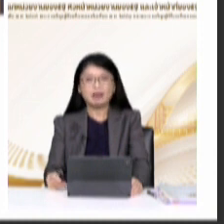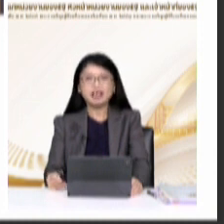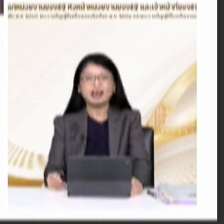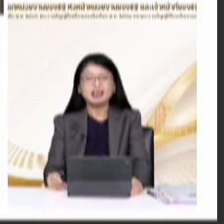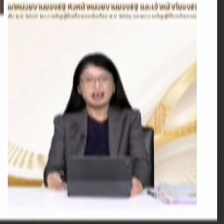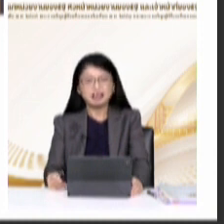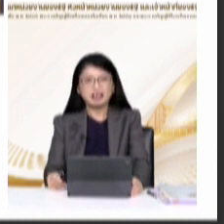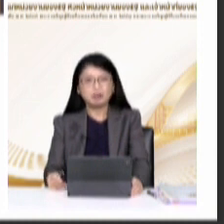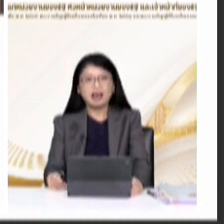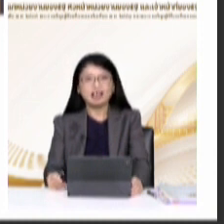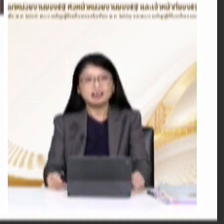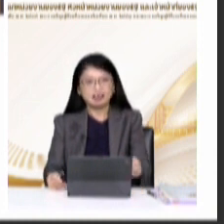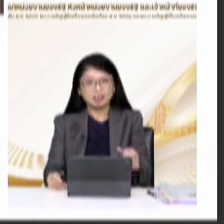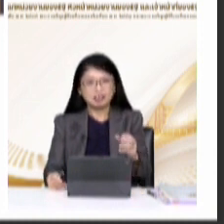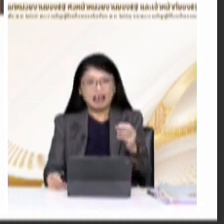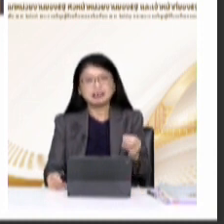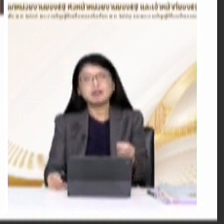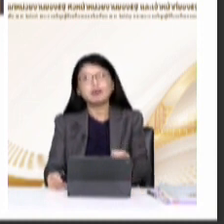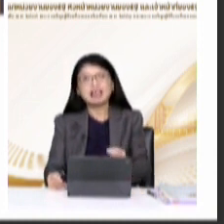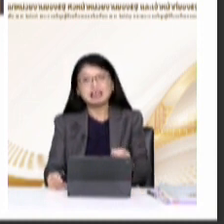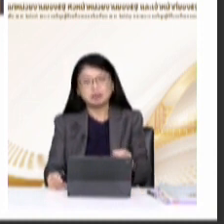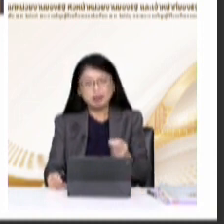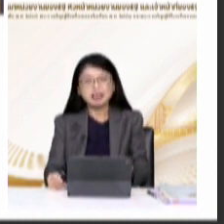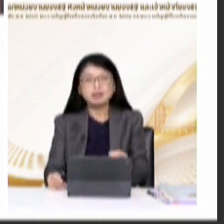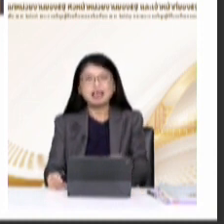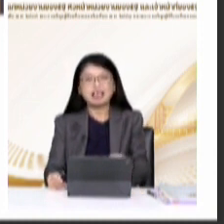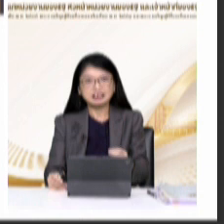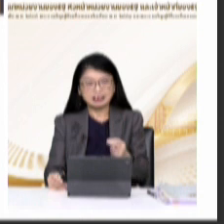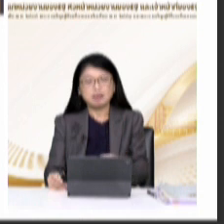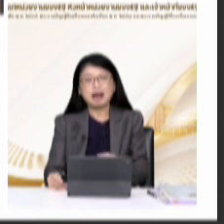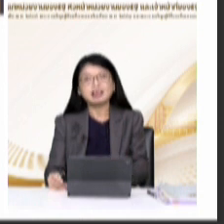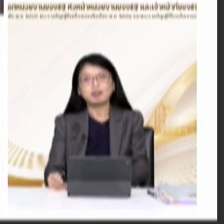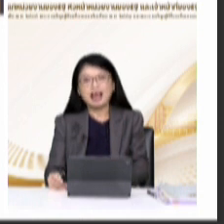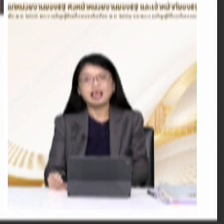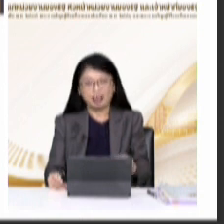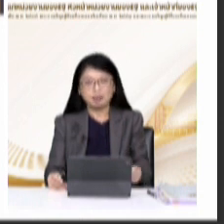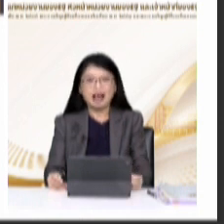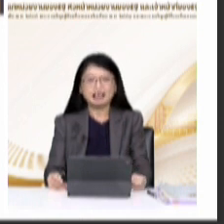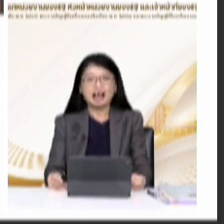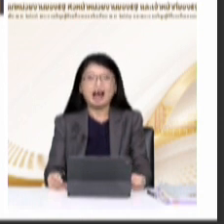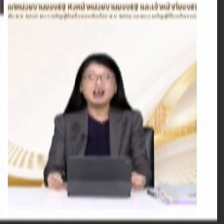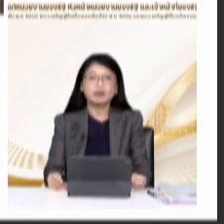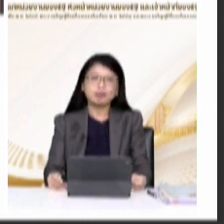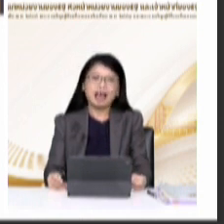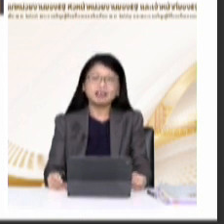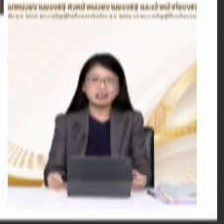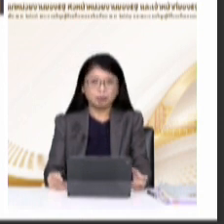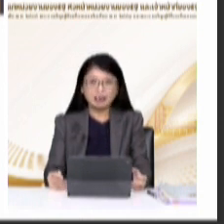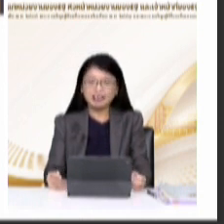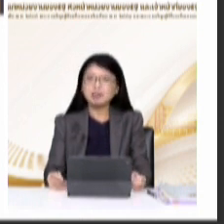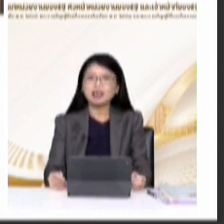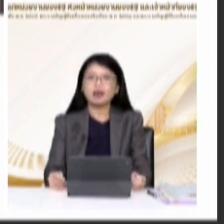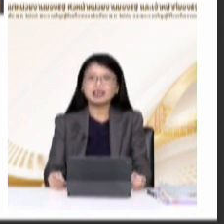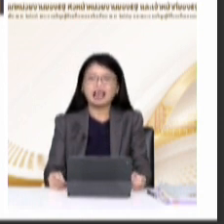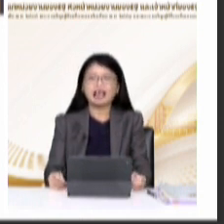แล้วเนี่ยท่านเห็นว่าอยากจะกำหนดรายละเอียดเพิ่มเติมเนี่ยท่านจะสามารถทำได้อย่างไรบ้างนะคะรวมทั้งถ้าเกิดว่าท่